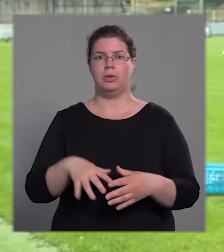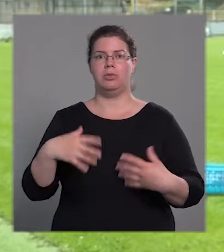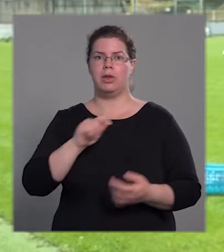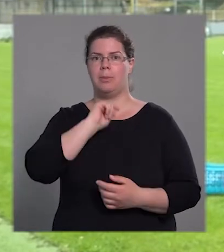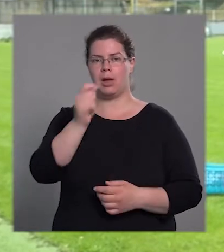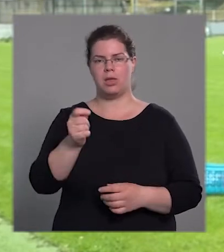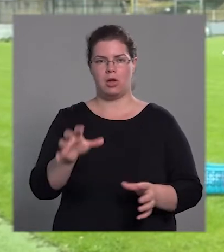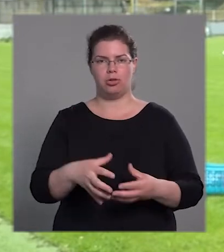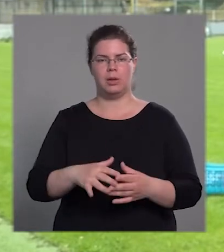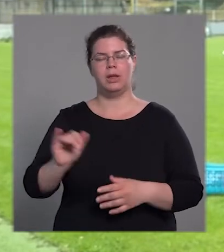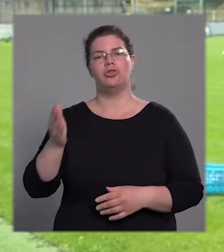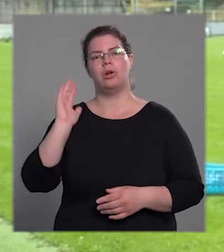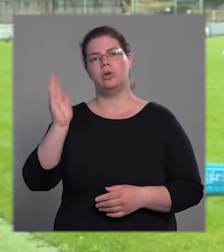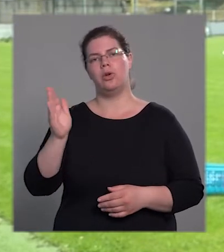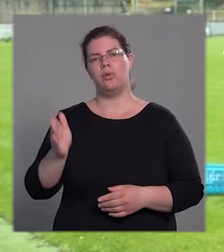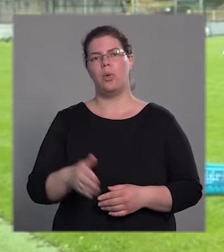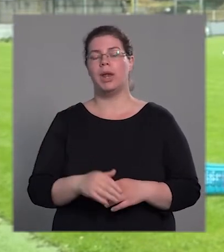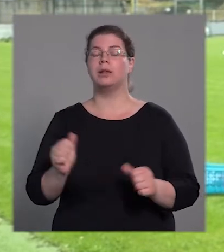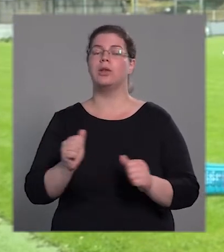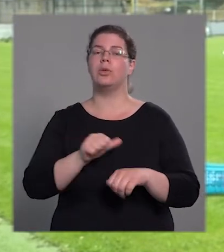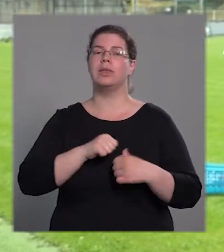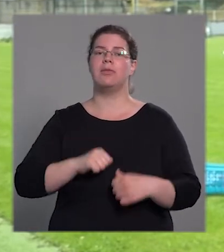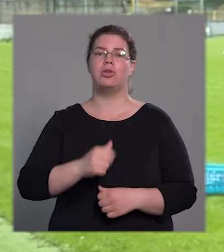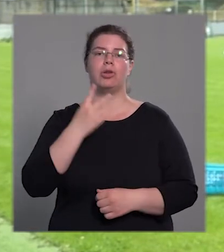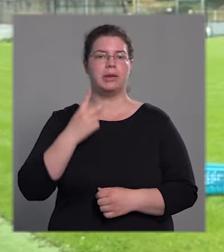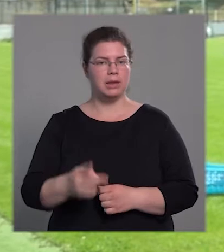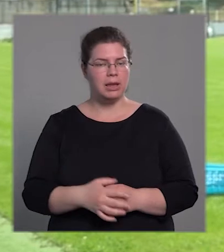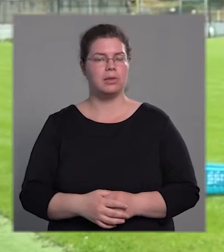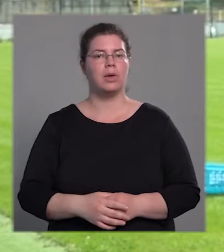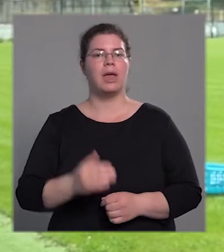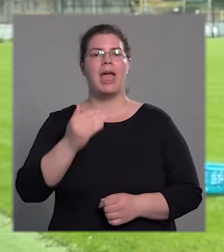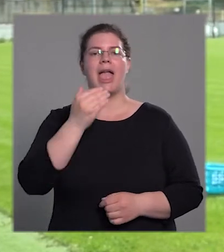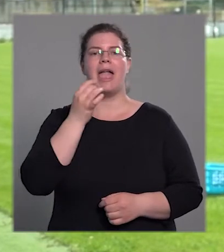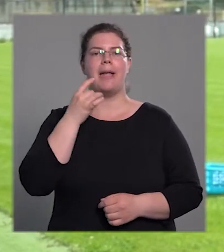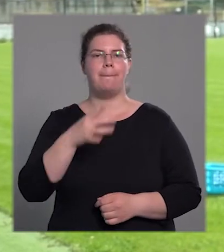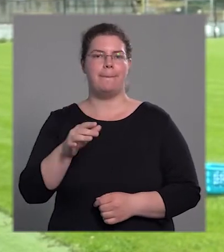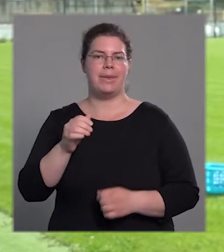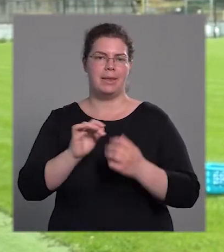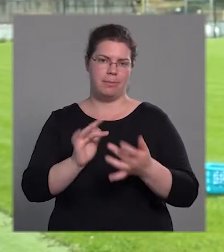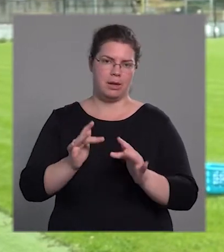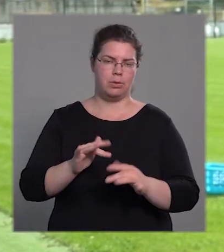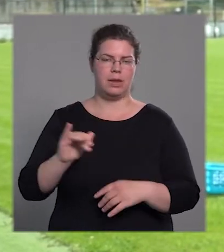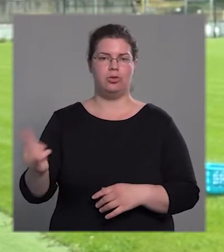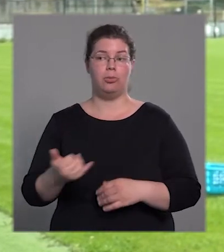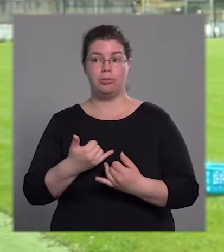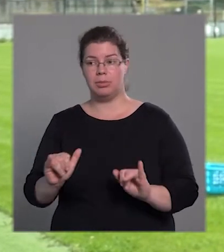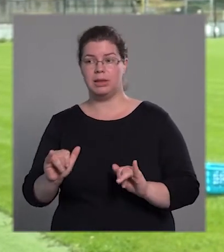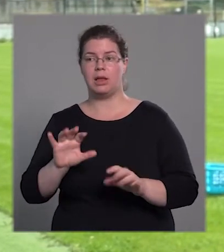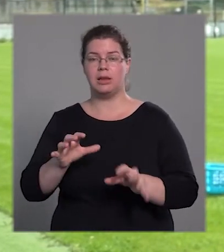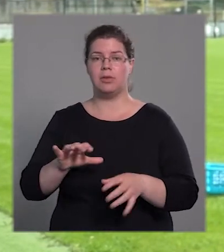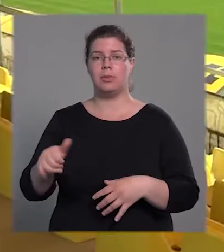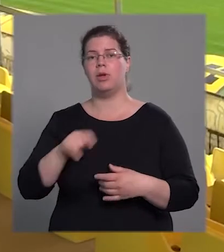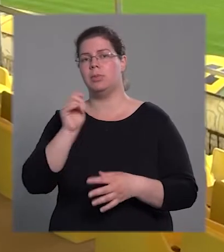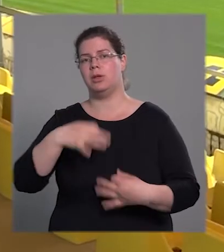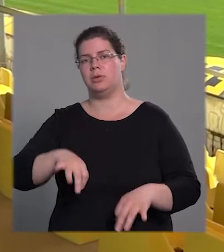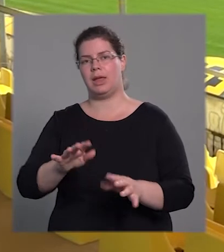és akkor jövőre nagyon szívesen nézzük ugye az EB mérkőzéseket is, mind a tévében, mind akár magyarországi